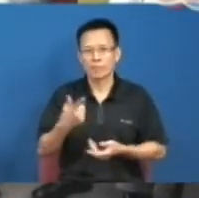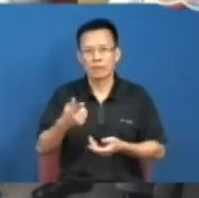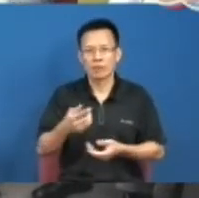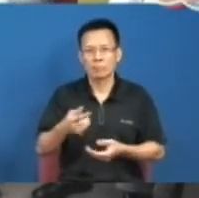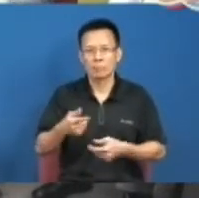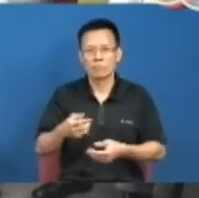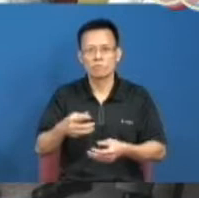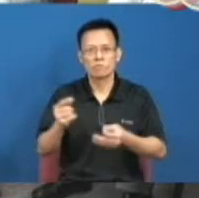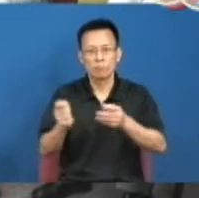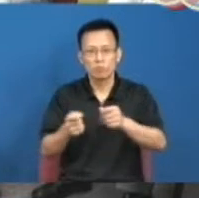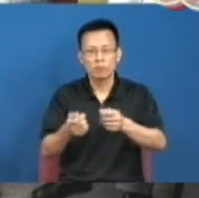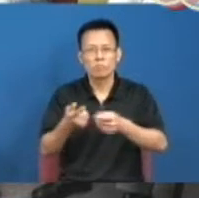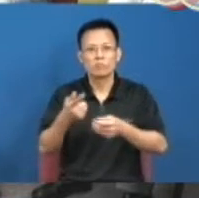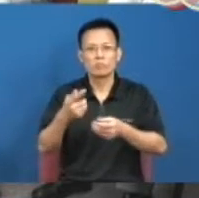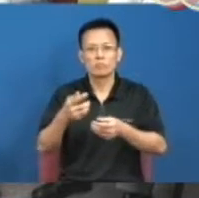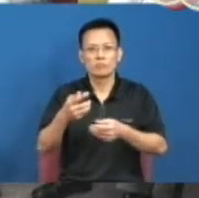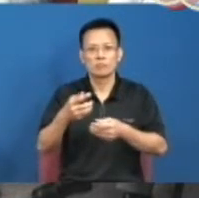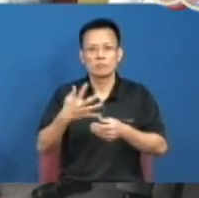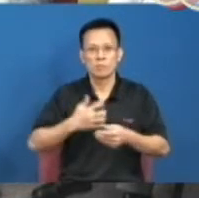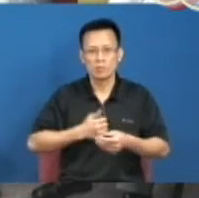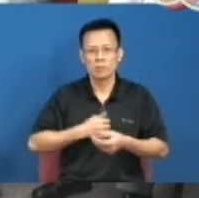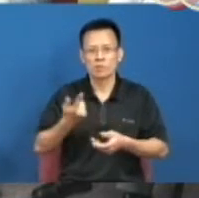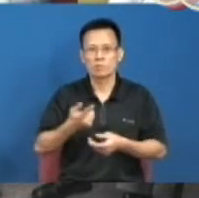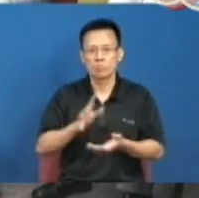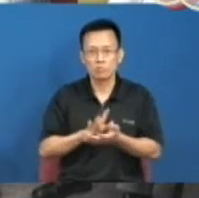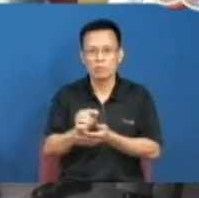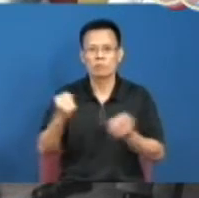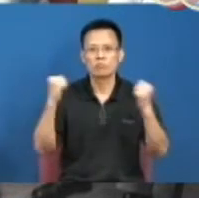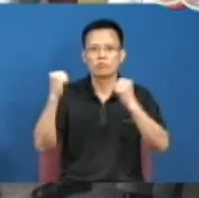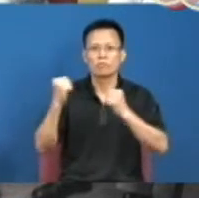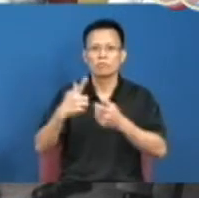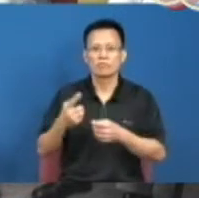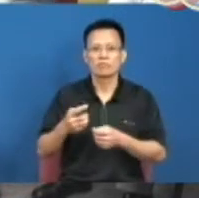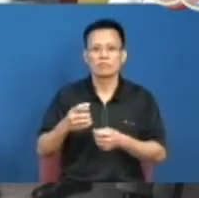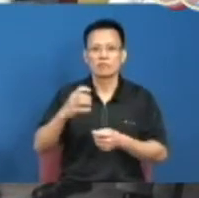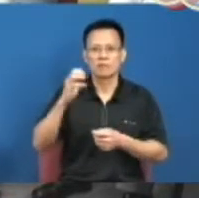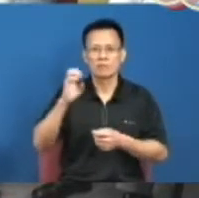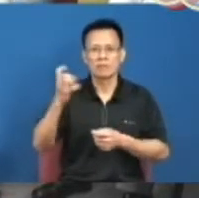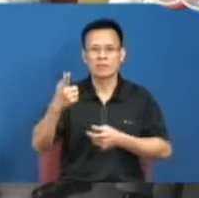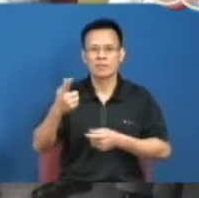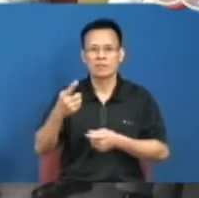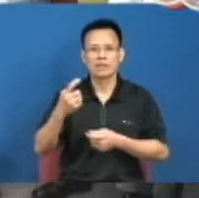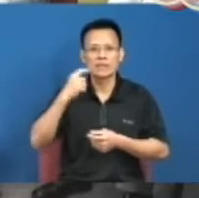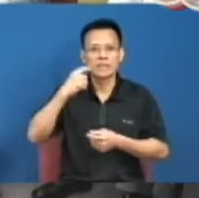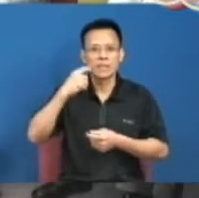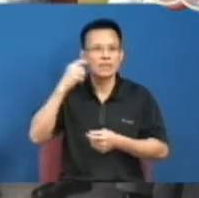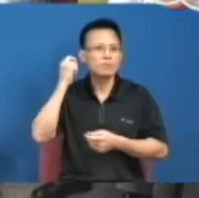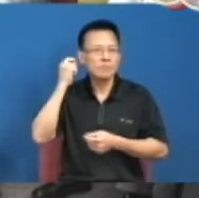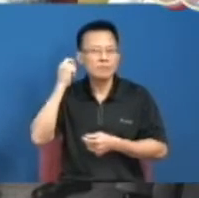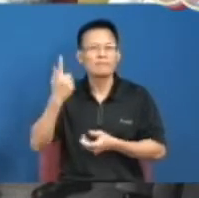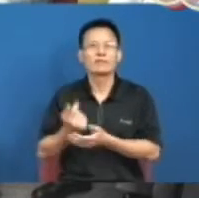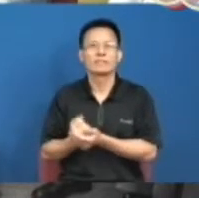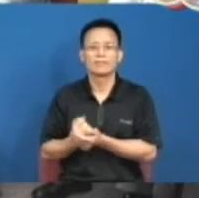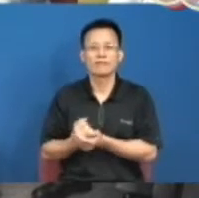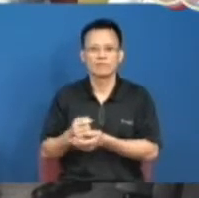建築師之外咧，亦都有我哋嘅專業動力嘅Carrie 啊，嚴嘉怡小姐係咪？ 大家好， 嘉怡係啊，